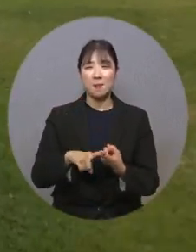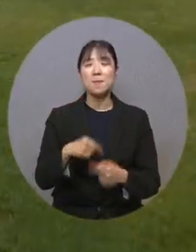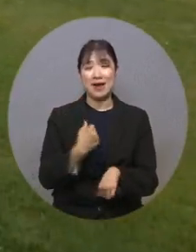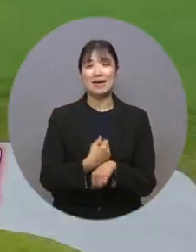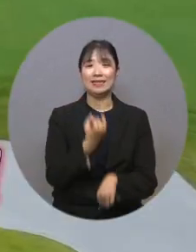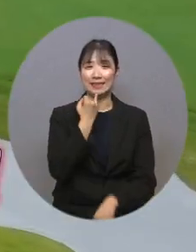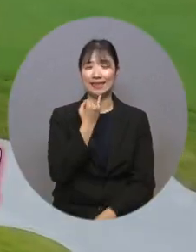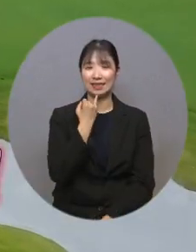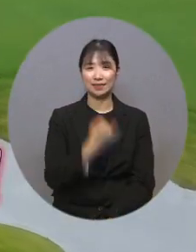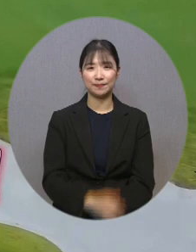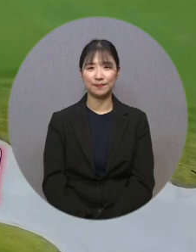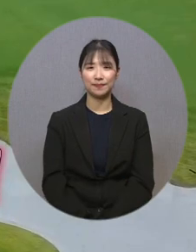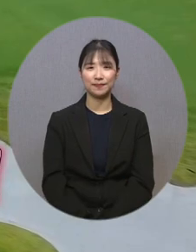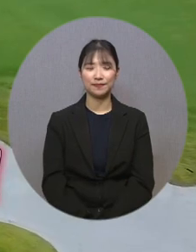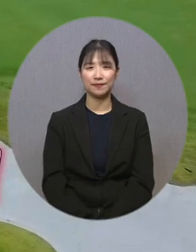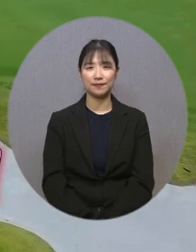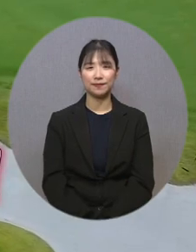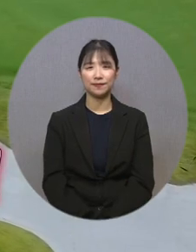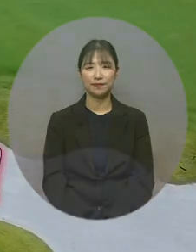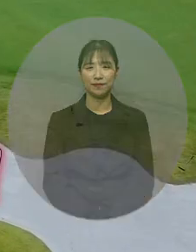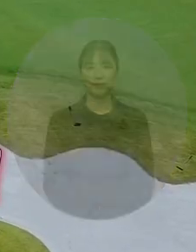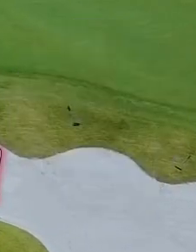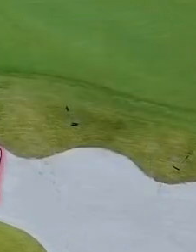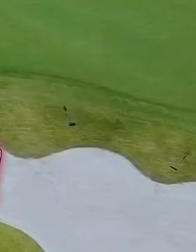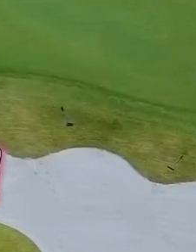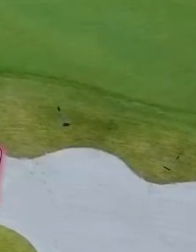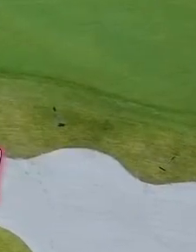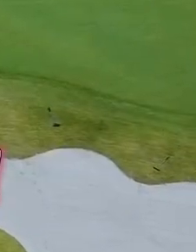하던 대로.